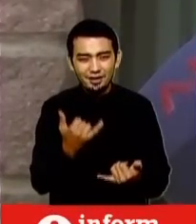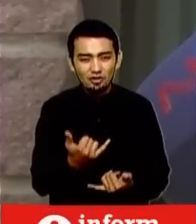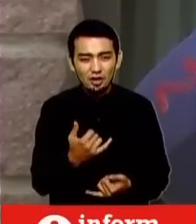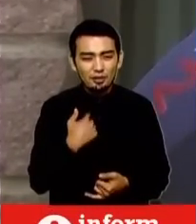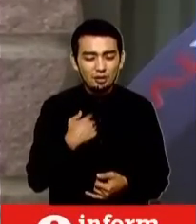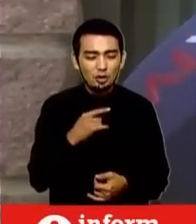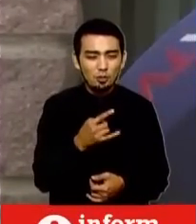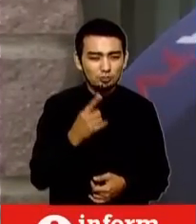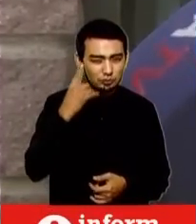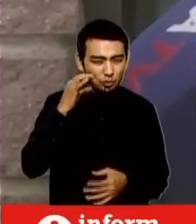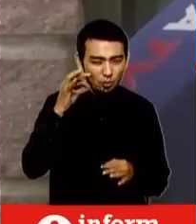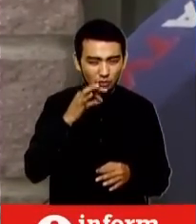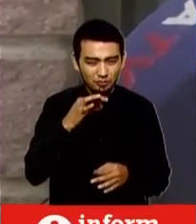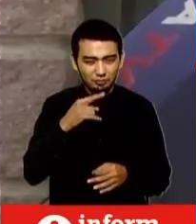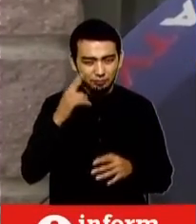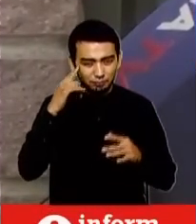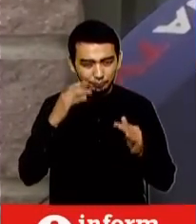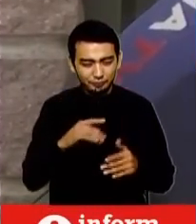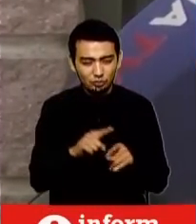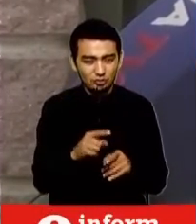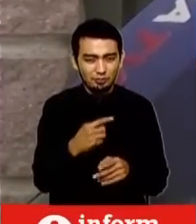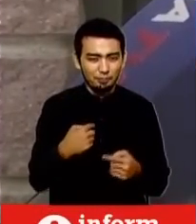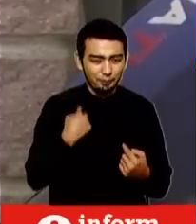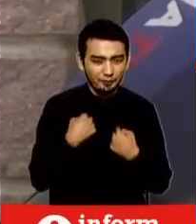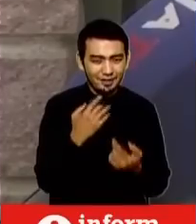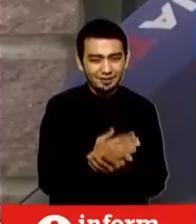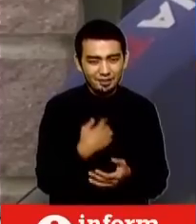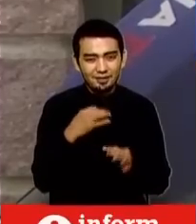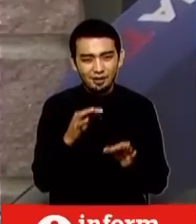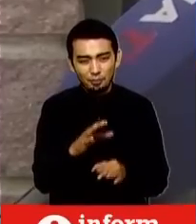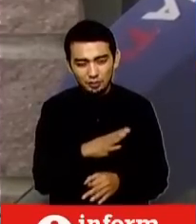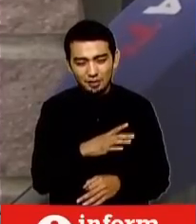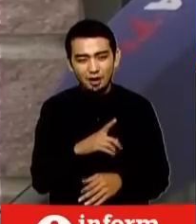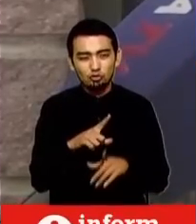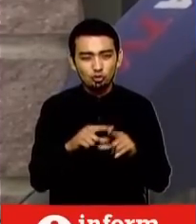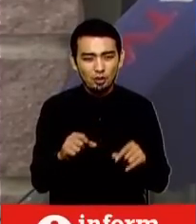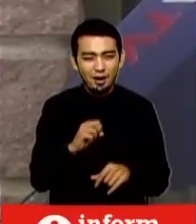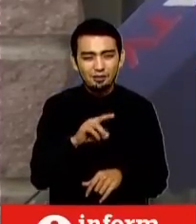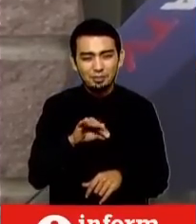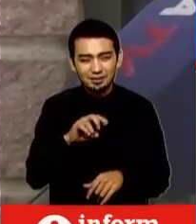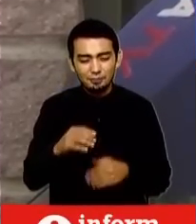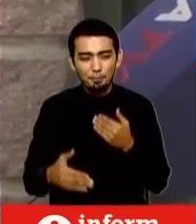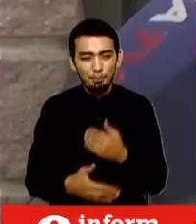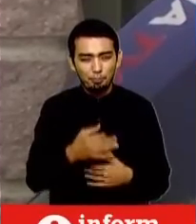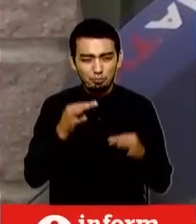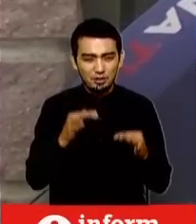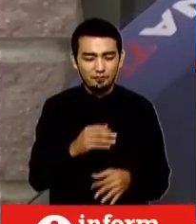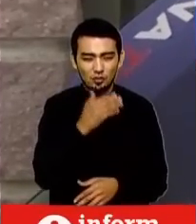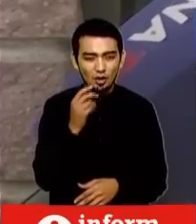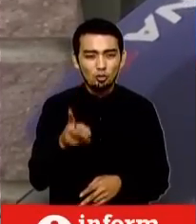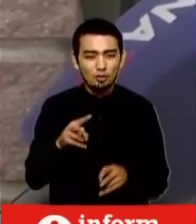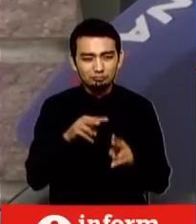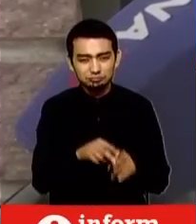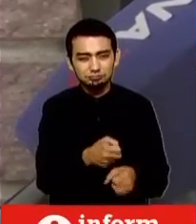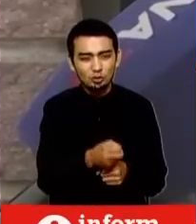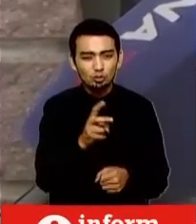баламның психологиялық күйі нашар. Оның зәбір көріп жүргенін қанша айтқанмен мектеп әкімшілігі тиісті шара қолданбады. Қорлық көрсеткен